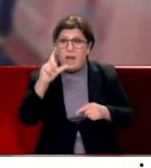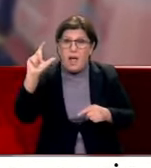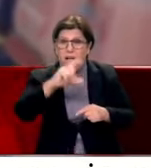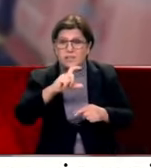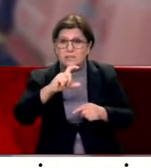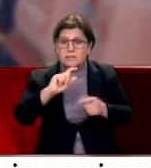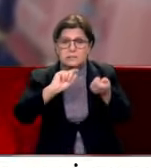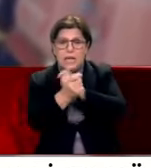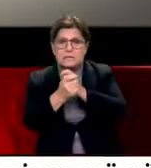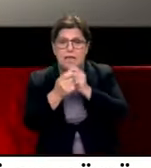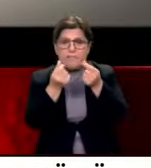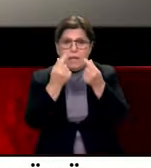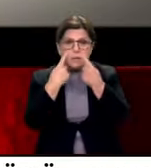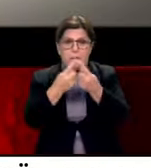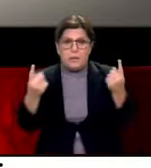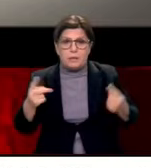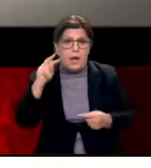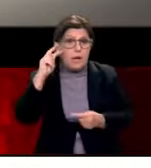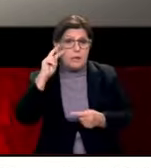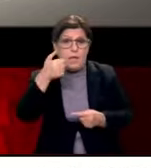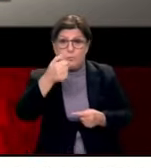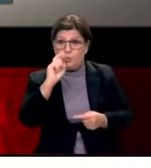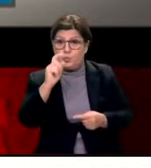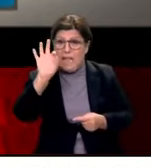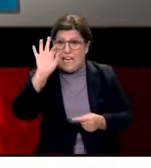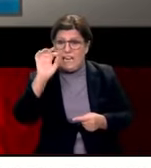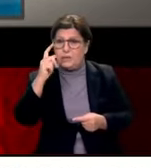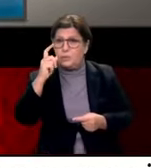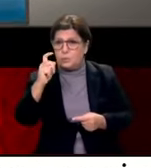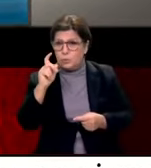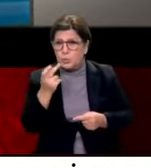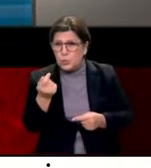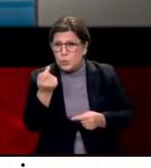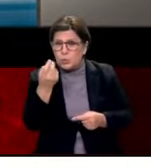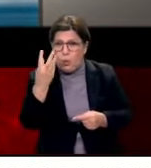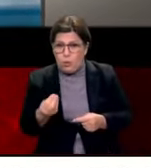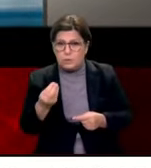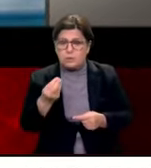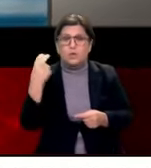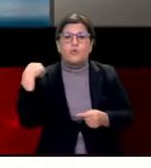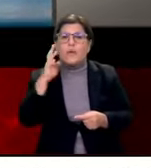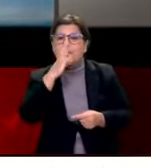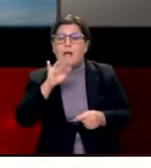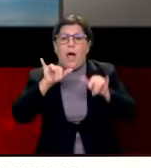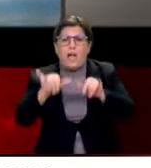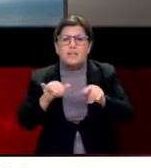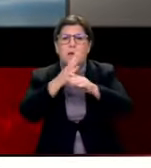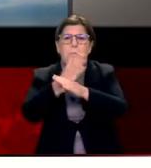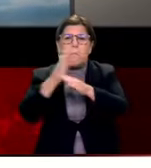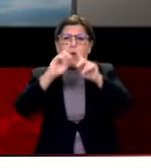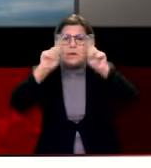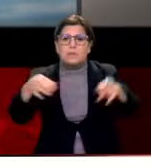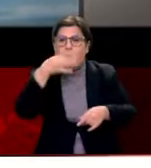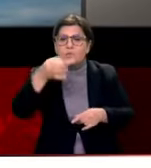ayda değişen fiyatlar. Aralık'ta 69 lira 50 kuruşa görüntülediğimiz tuvalet kağıdı aynı markette